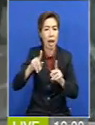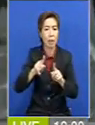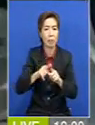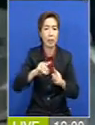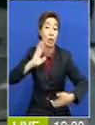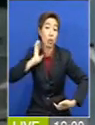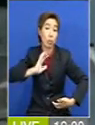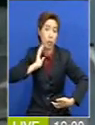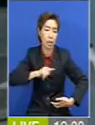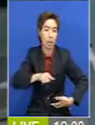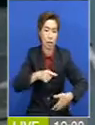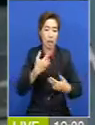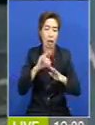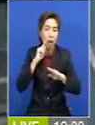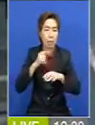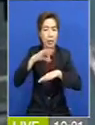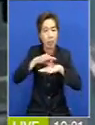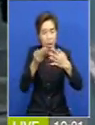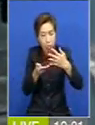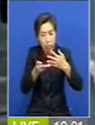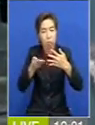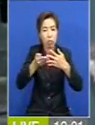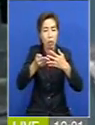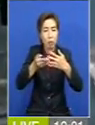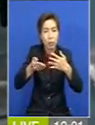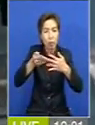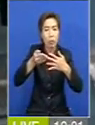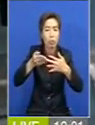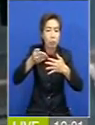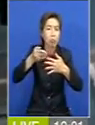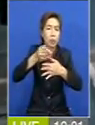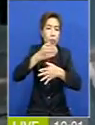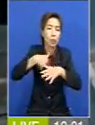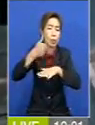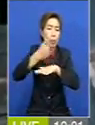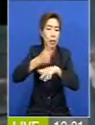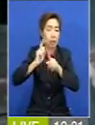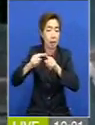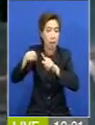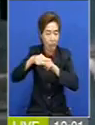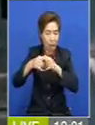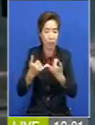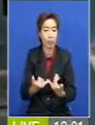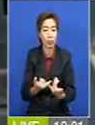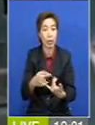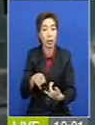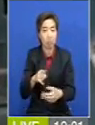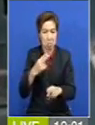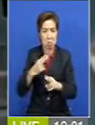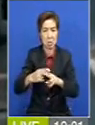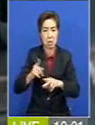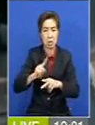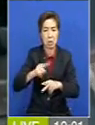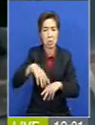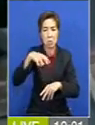จังหวัดลพบุรีก็ไต่เต้ามาตั้งแต่เป็นผู้บังคับกองพันขึ้นเป็นผู้บังคับการกรมหน่วยทหารแห่งนี้เนี่ยเขาขึ้นชื่ออยู่แล้วว่าเป็นหน่